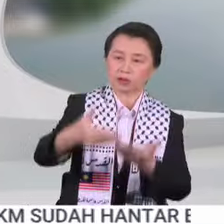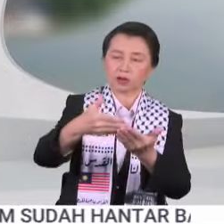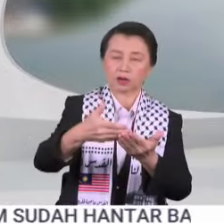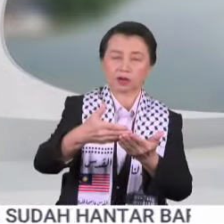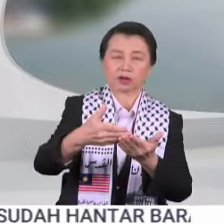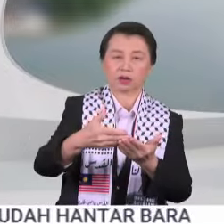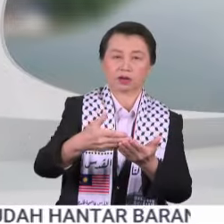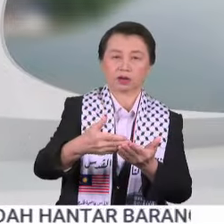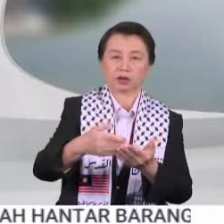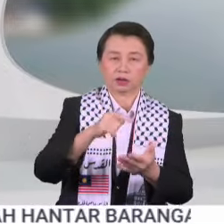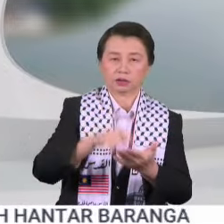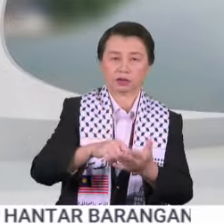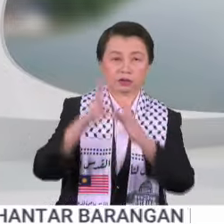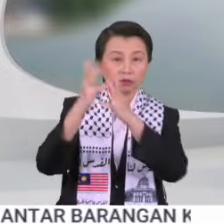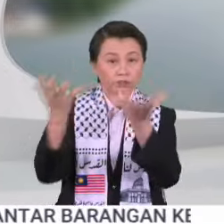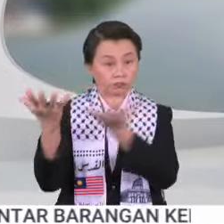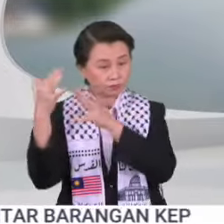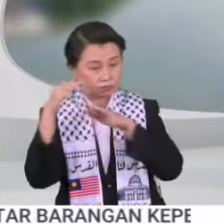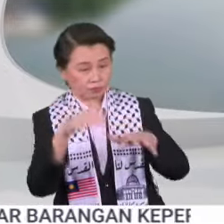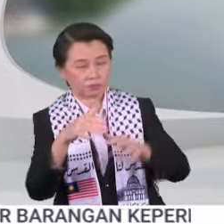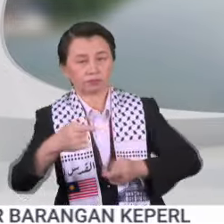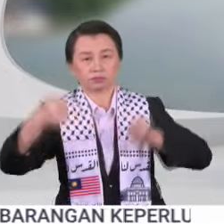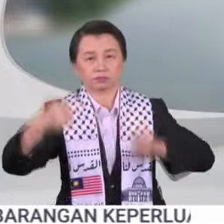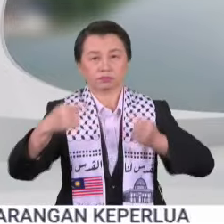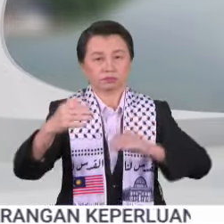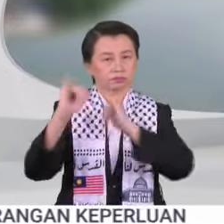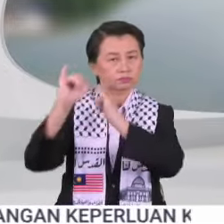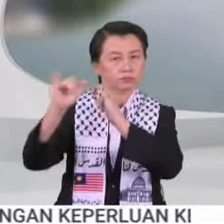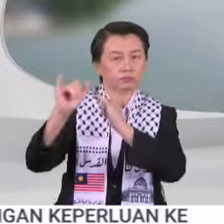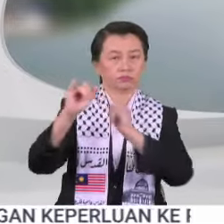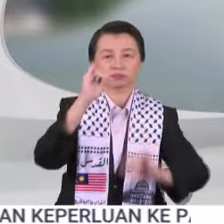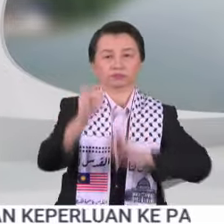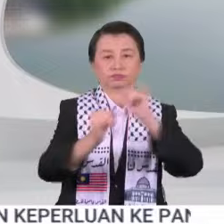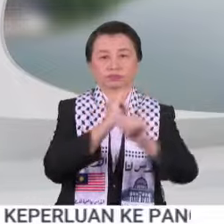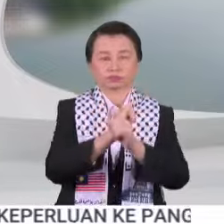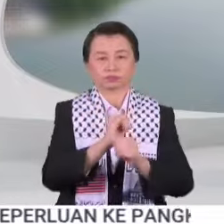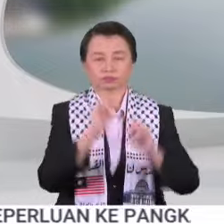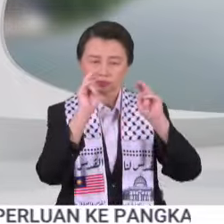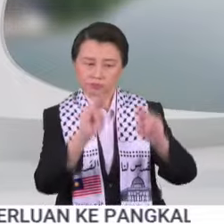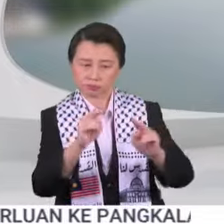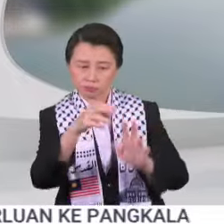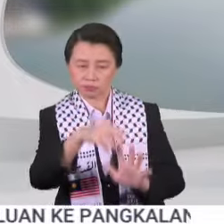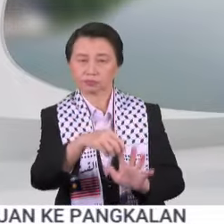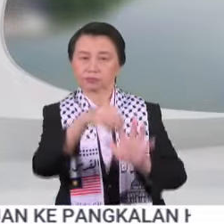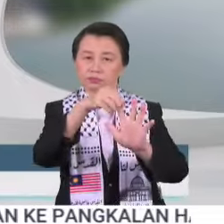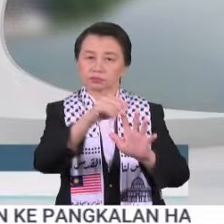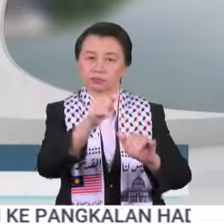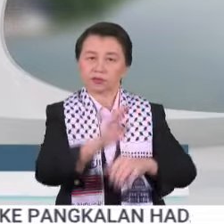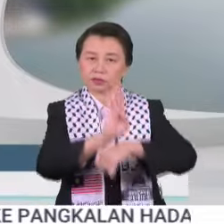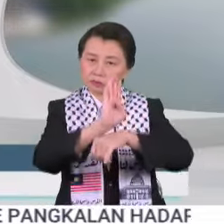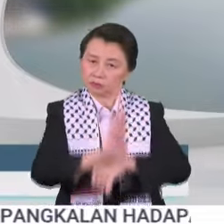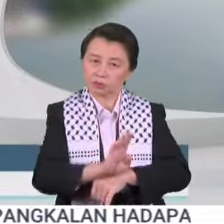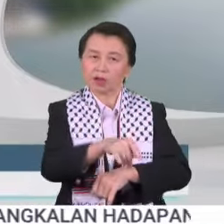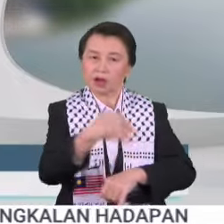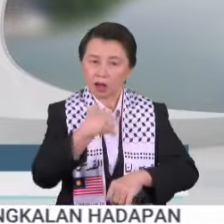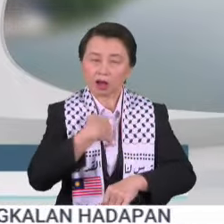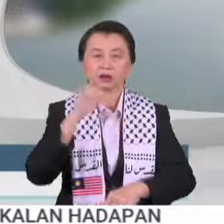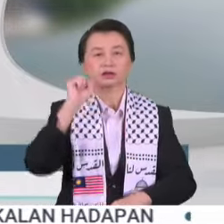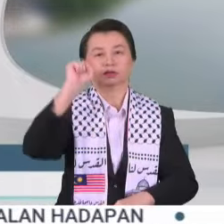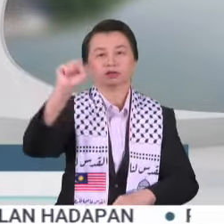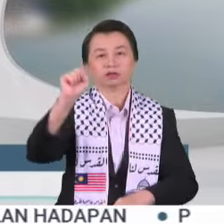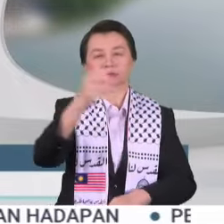di mata dunia. Penganjuran pertandingan bertaraf antarabangsa itu memperlihatkan keunikan dan kebudayaan yang ada di